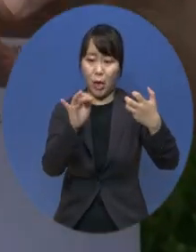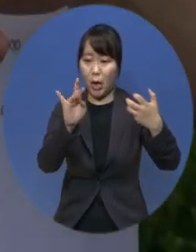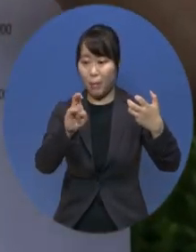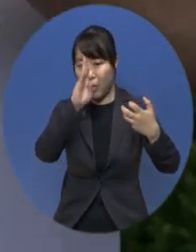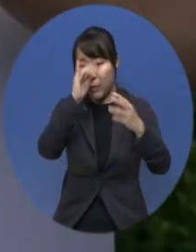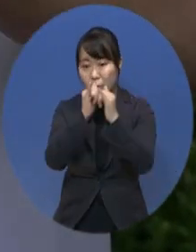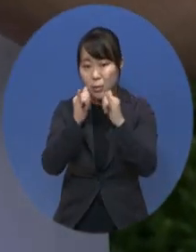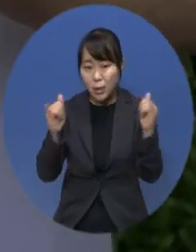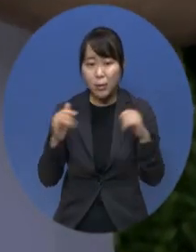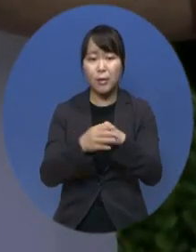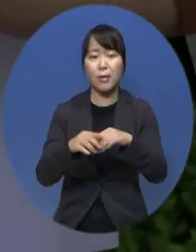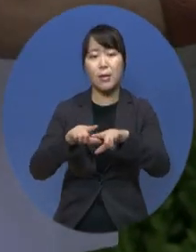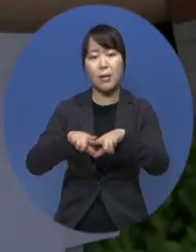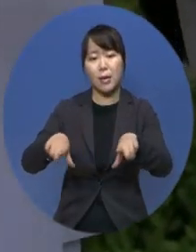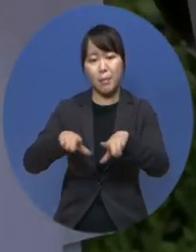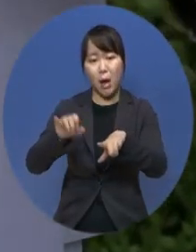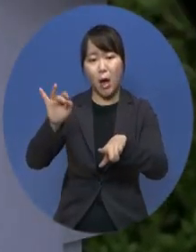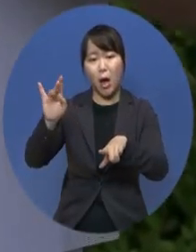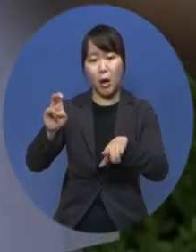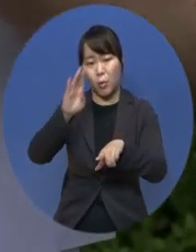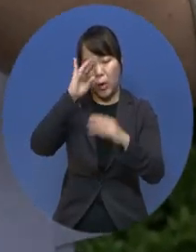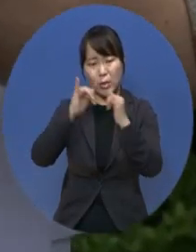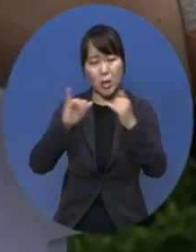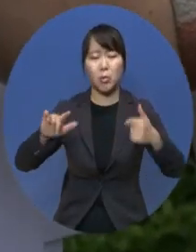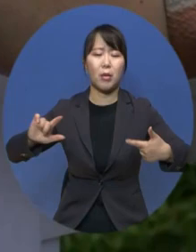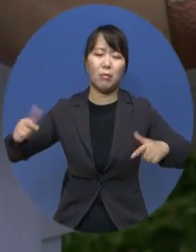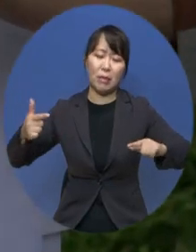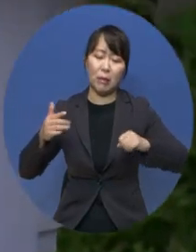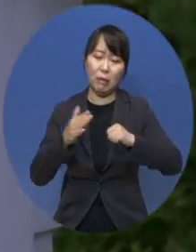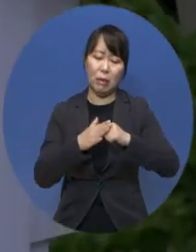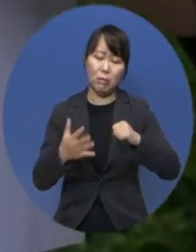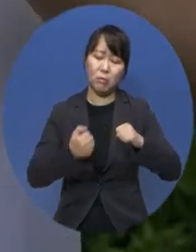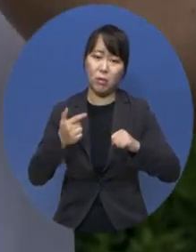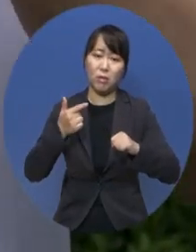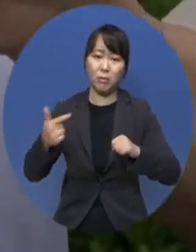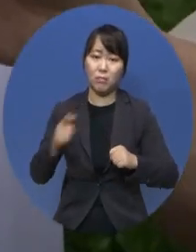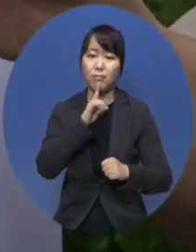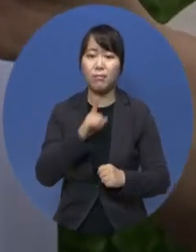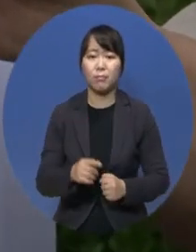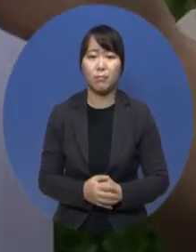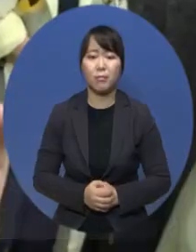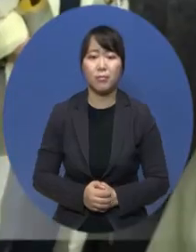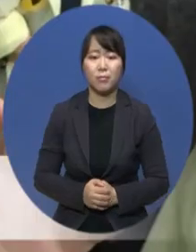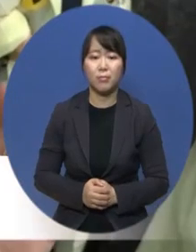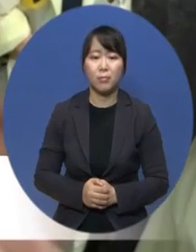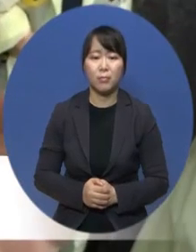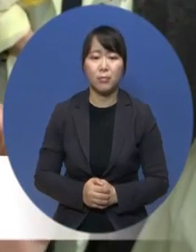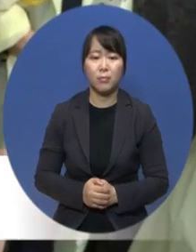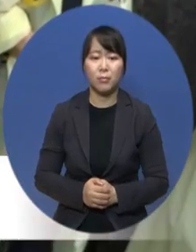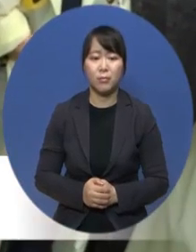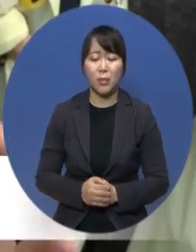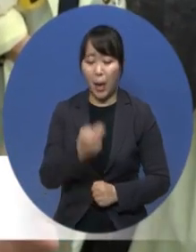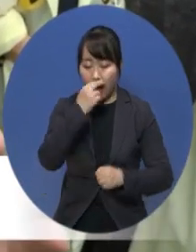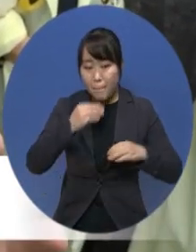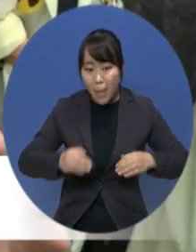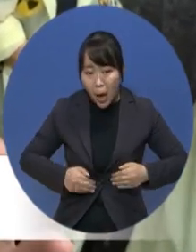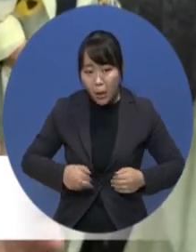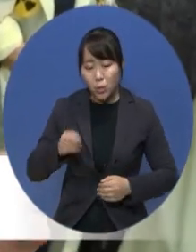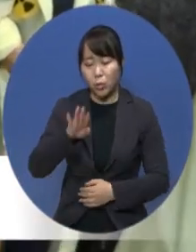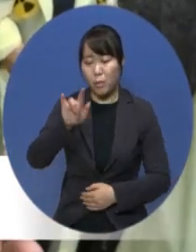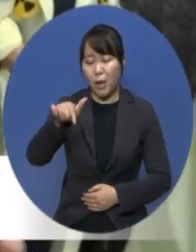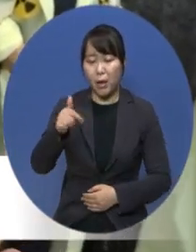환자들은 일반 암 환자들보다 다르게 나타나 충격을 주고 있다고 평가했습니다. 폐암,